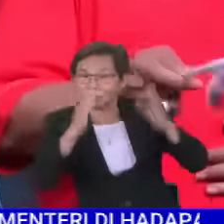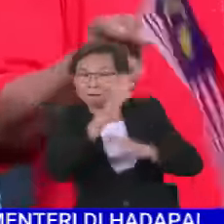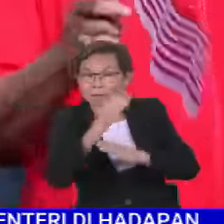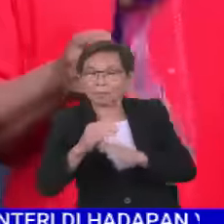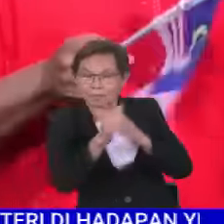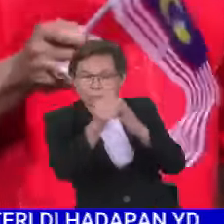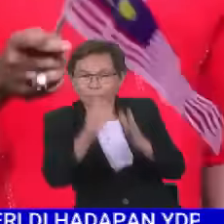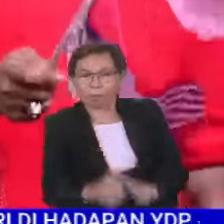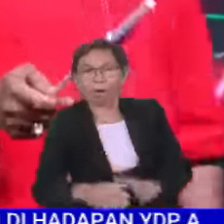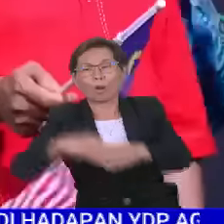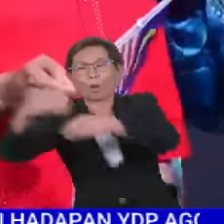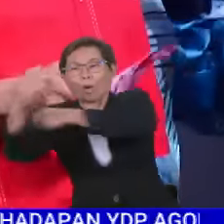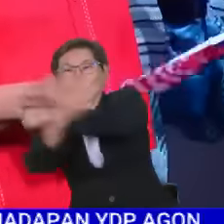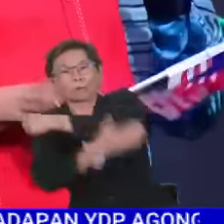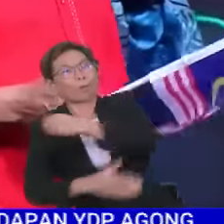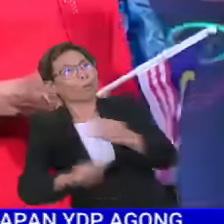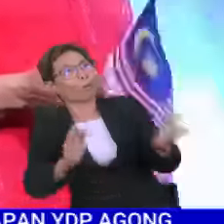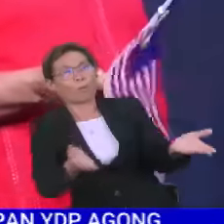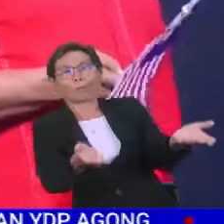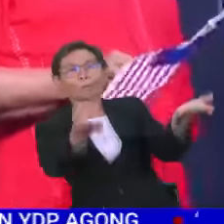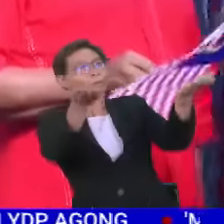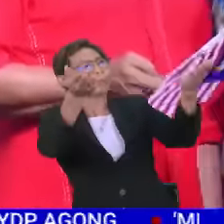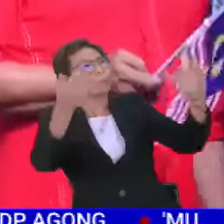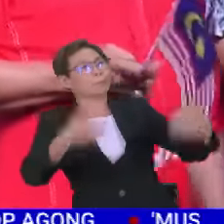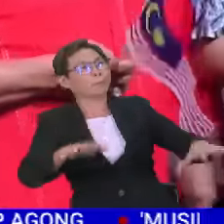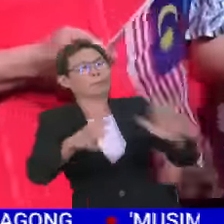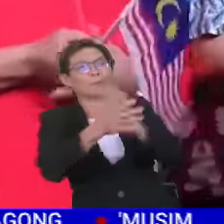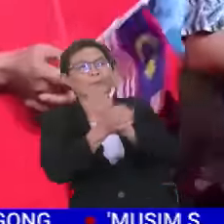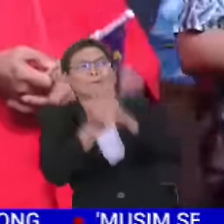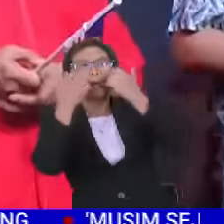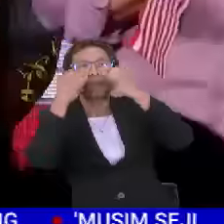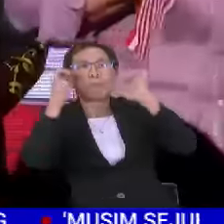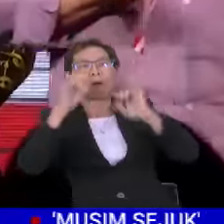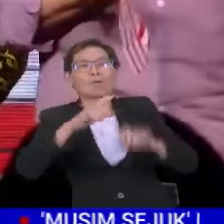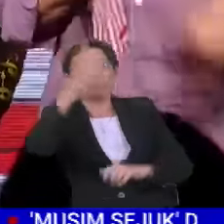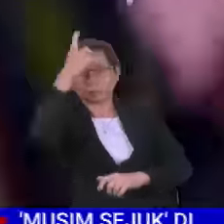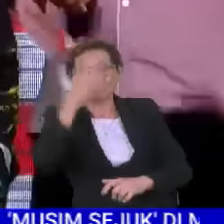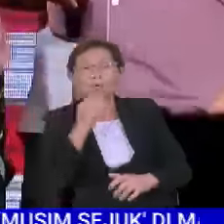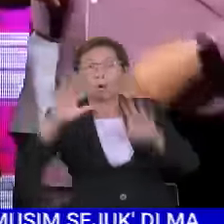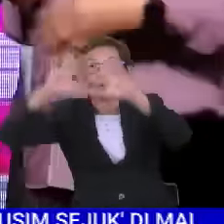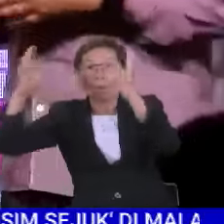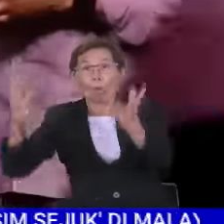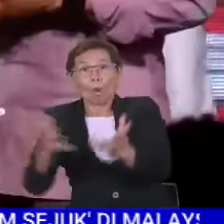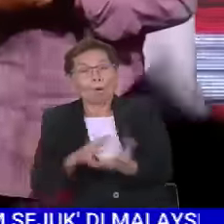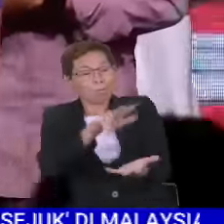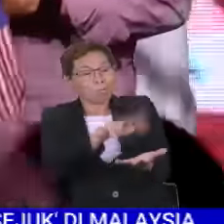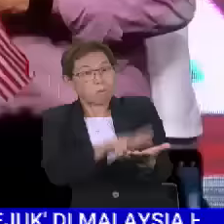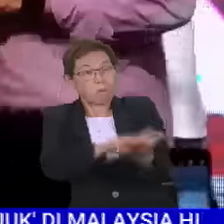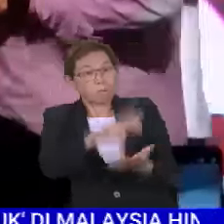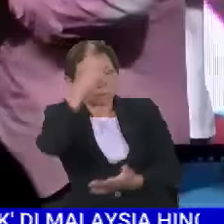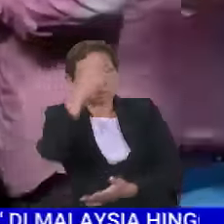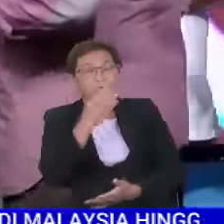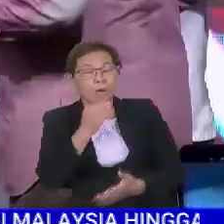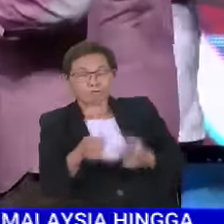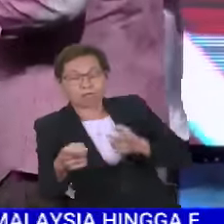malah pemimpin asing turut mengagumi kewibawaannya. Dunia mengakui kebijaksanaan Datuk Seri Anwar mentadbir